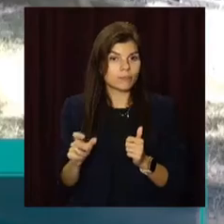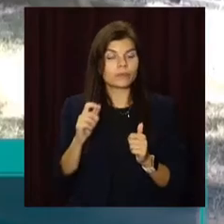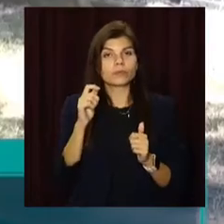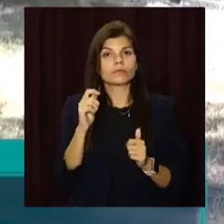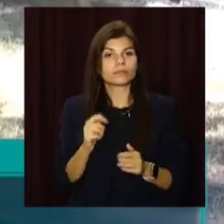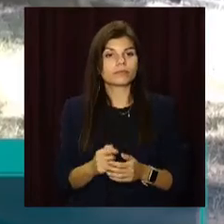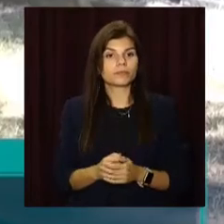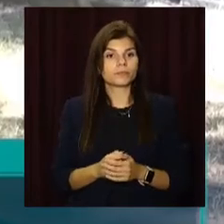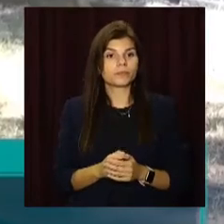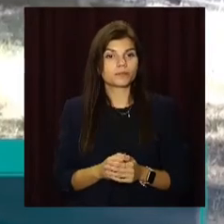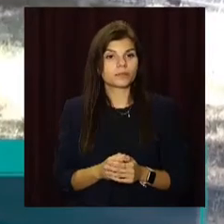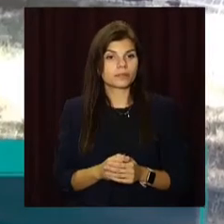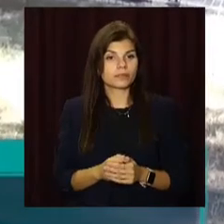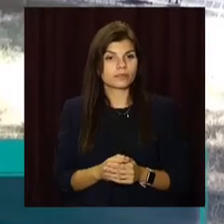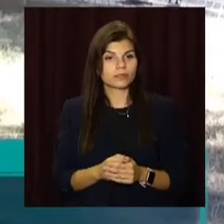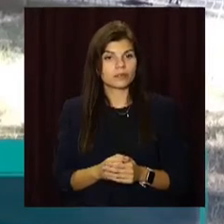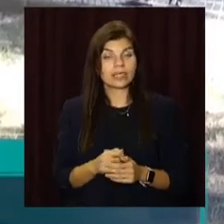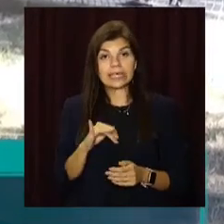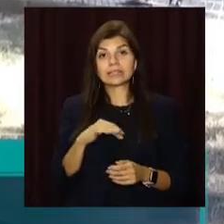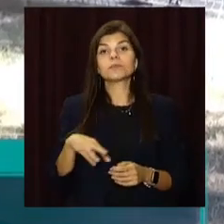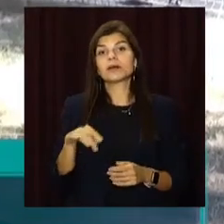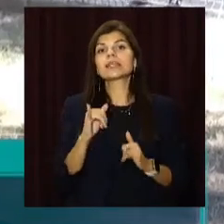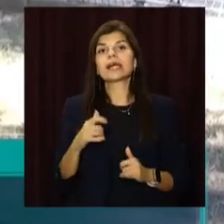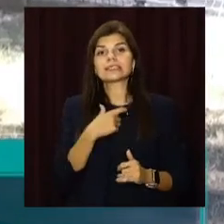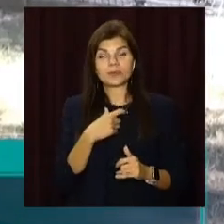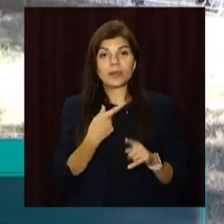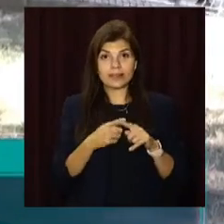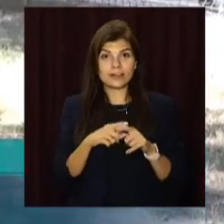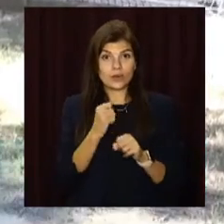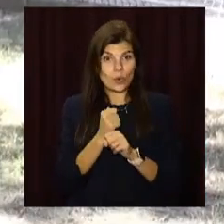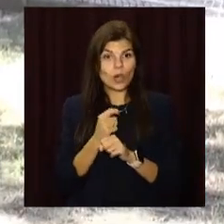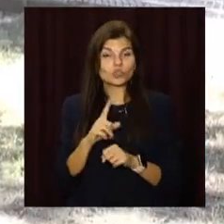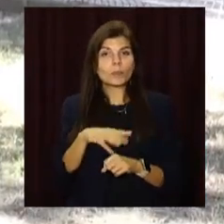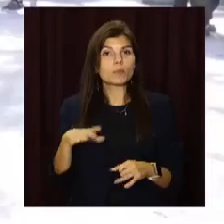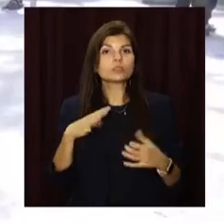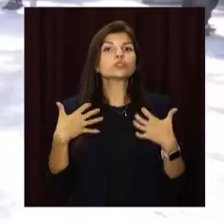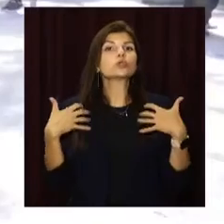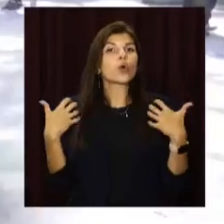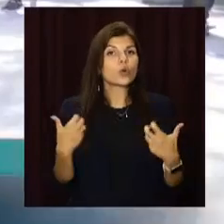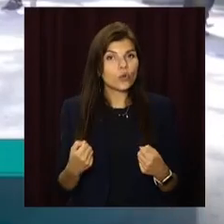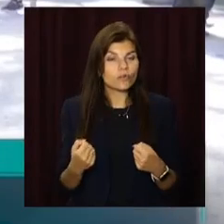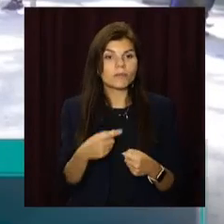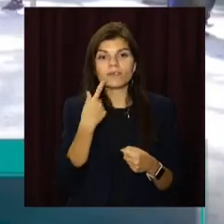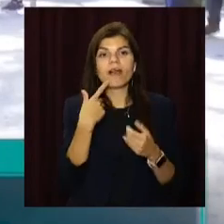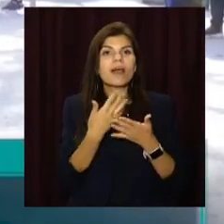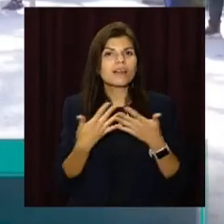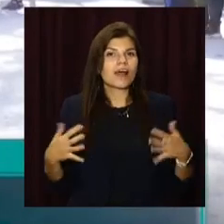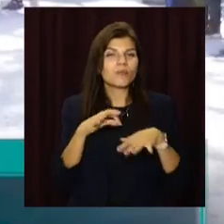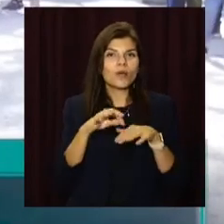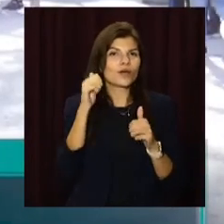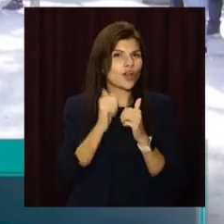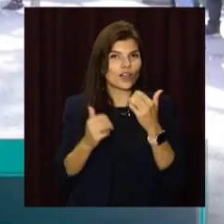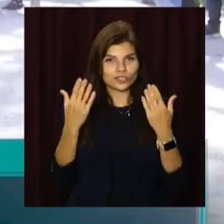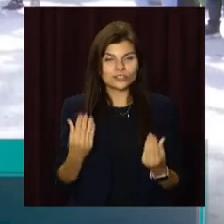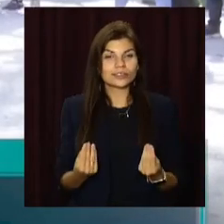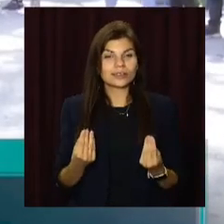кожна людина. І ми для себе це робимо, щоб ми були здорові. Різні мероприятия проводимо кожен